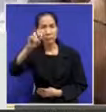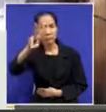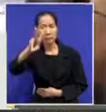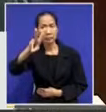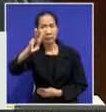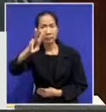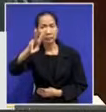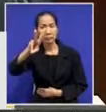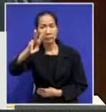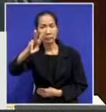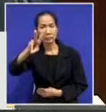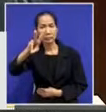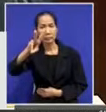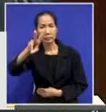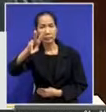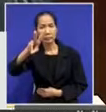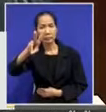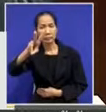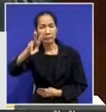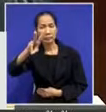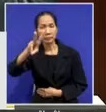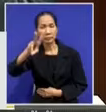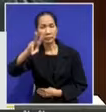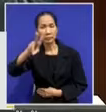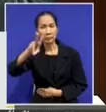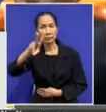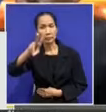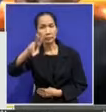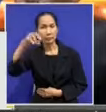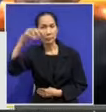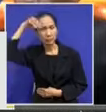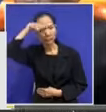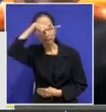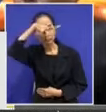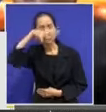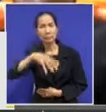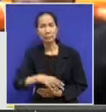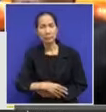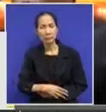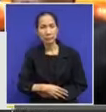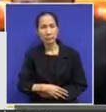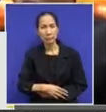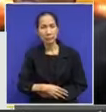652นายสุรชัยศรีสารคาม คุณธนาธรจึงรุ่งเรืองกิ